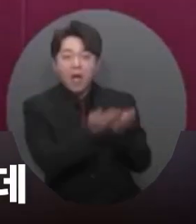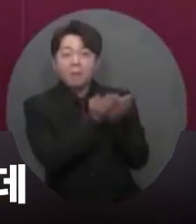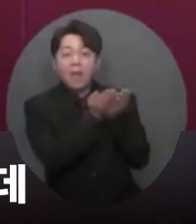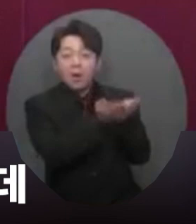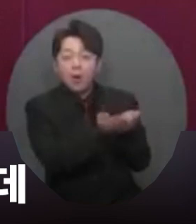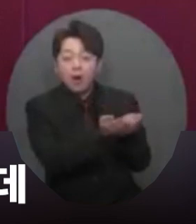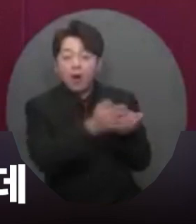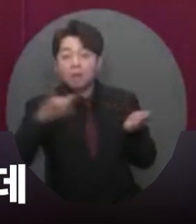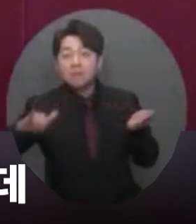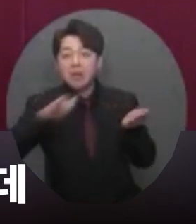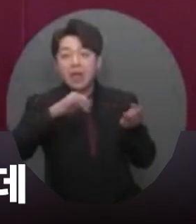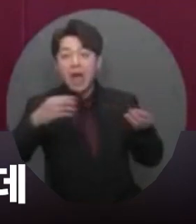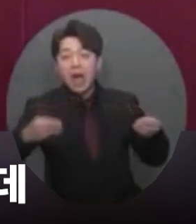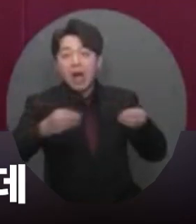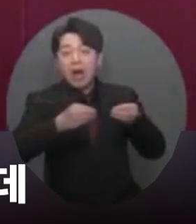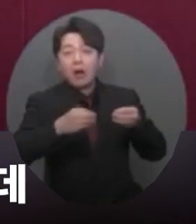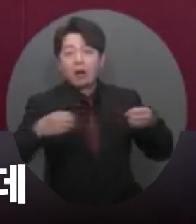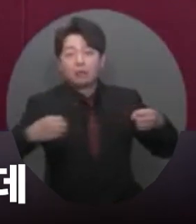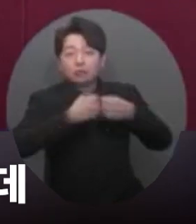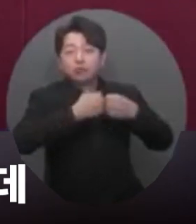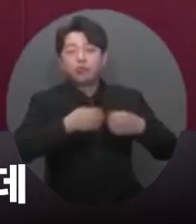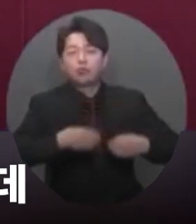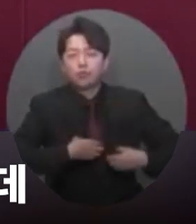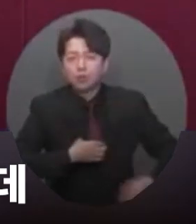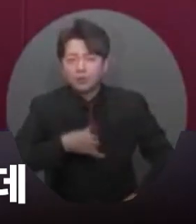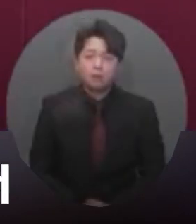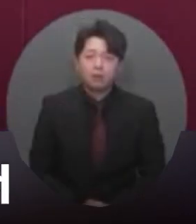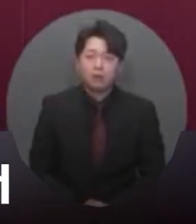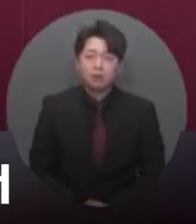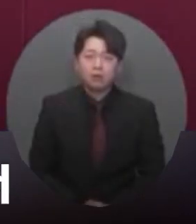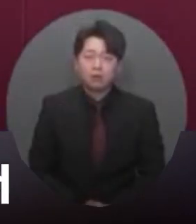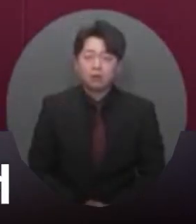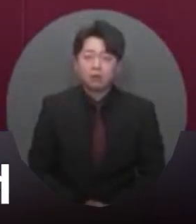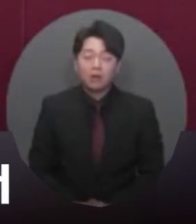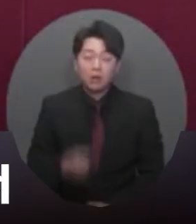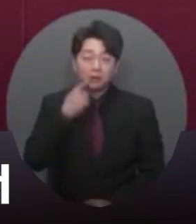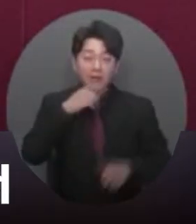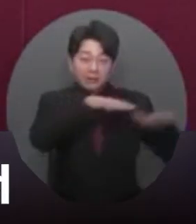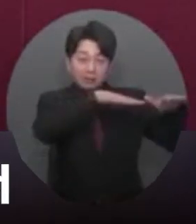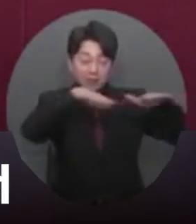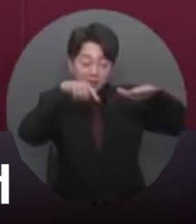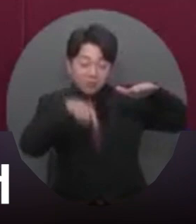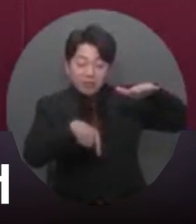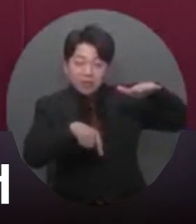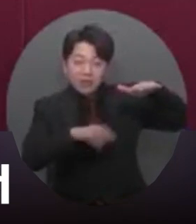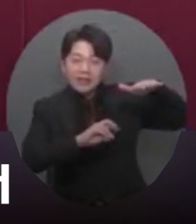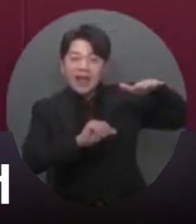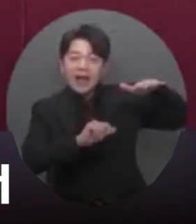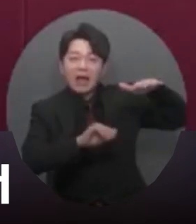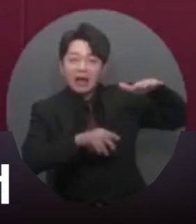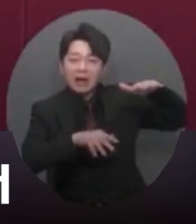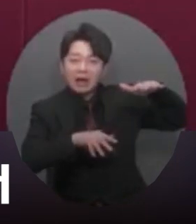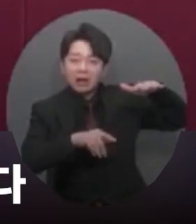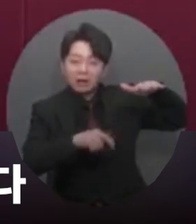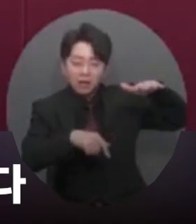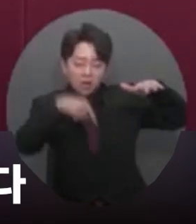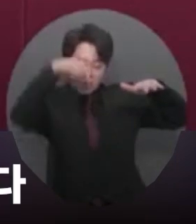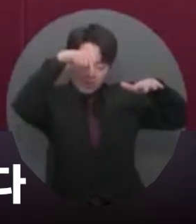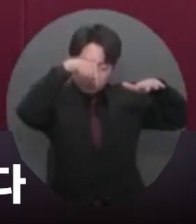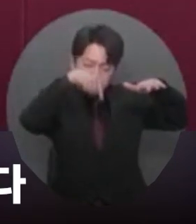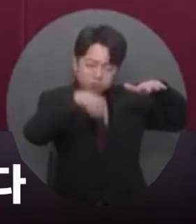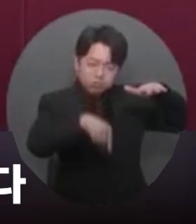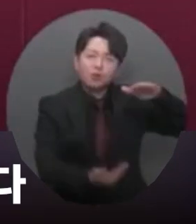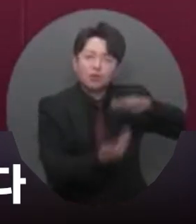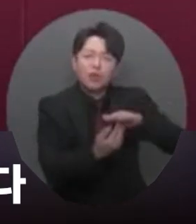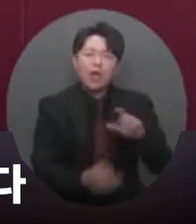최대 수심 20m 라고 지퍼 주셨는데 거기에 연약지반 최대 35m 표고 40m 합쳐서 최대 100